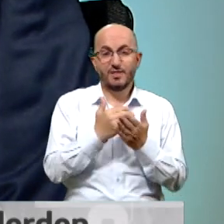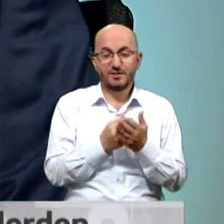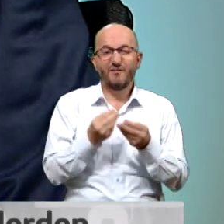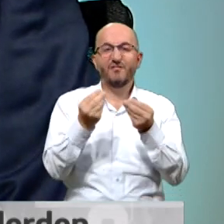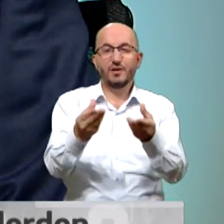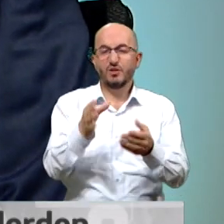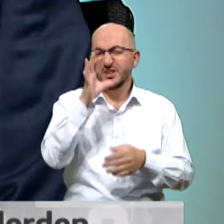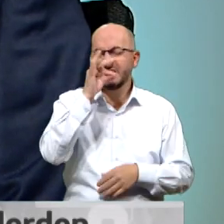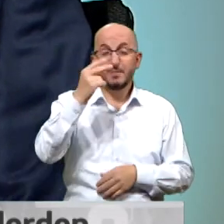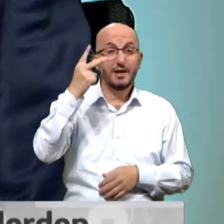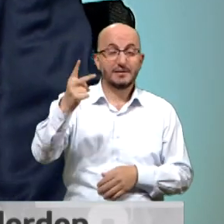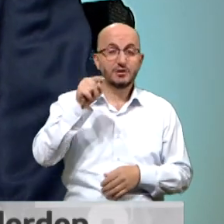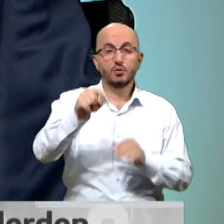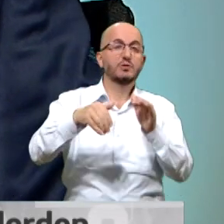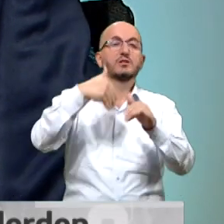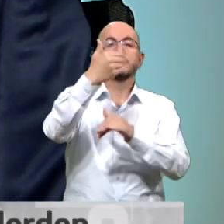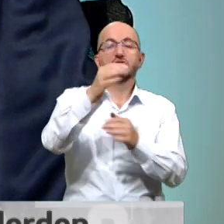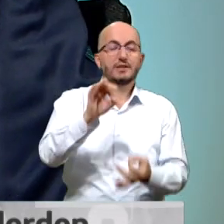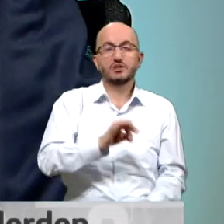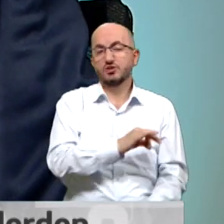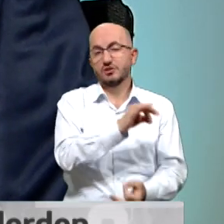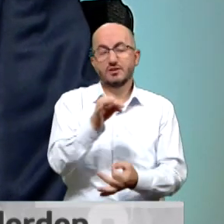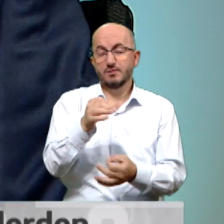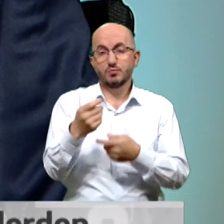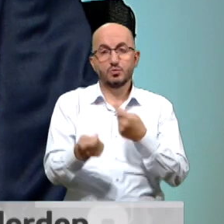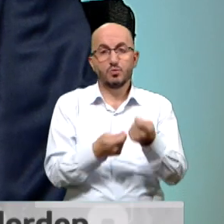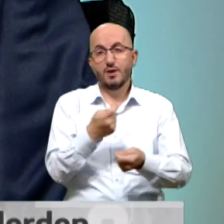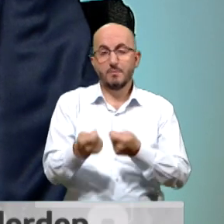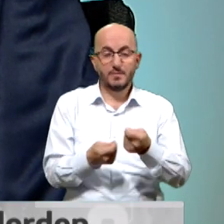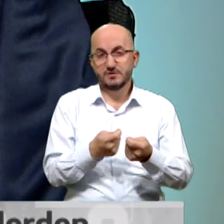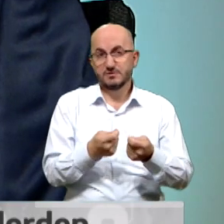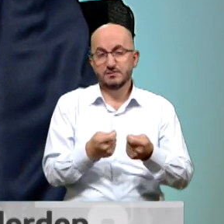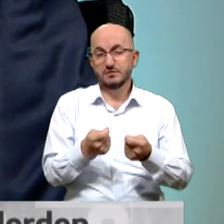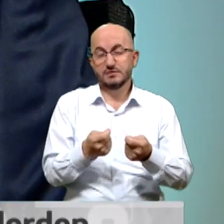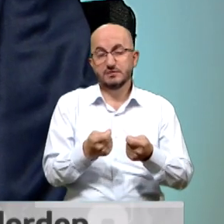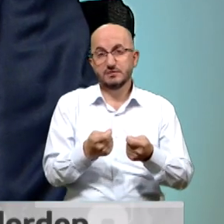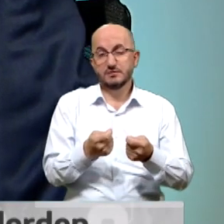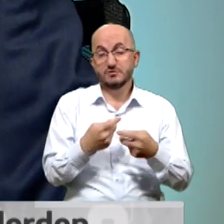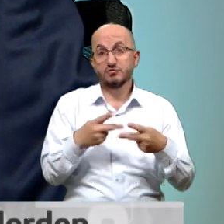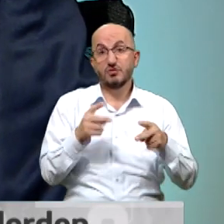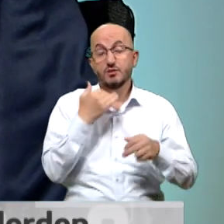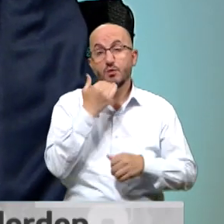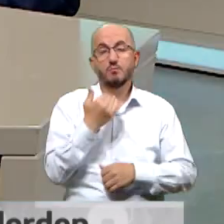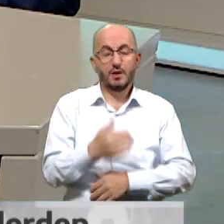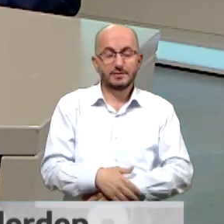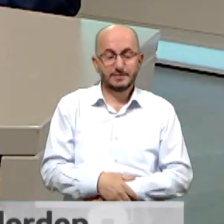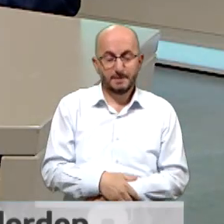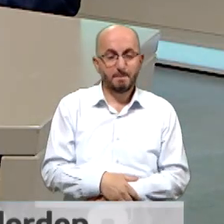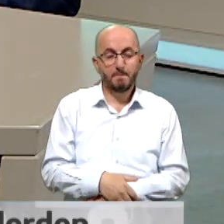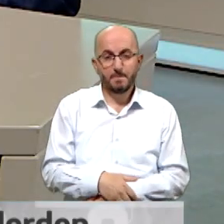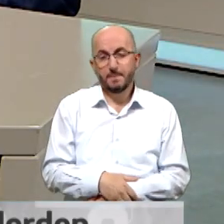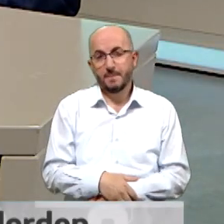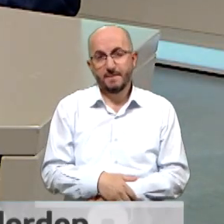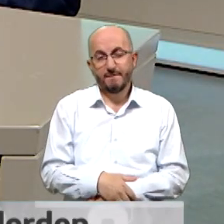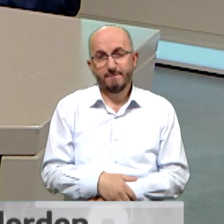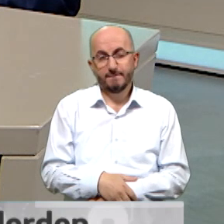aitse onun dışındaki kişilerin bunu kullanması takdir edersiniz ki caiz olmaz. Eyvallah caiz hocam. Değildir. Şöyle